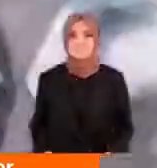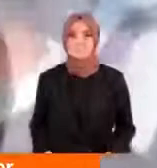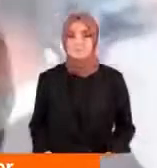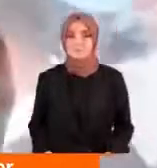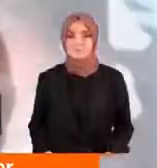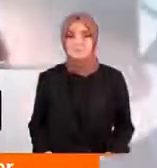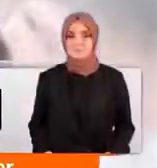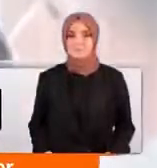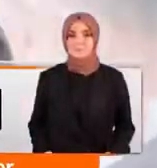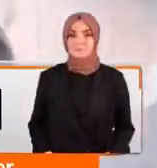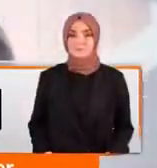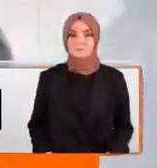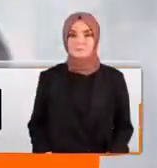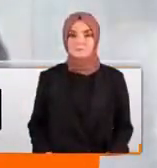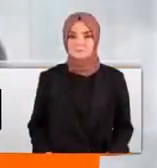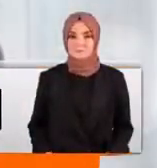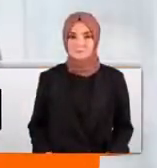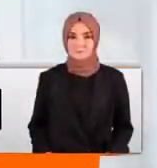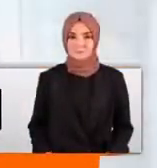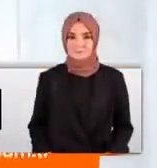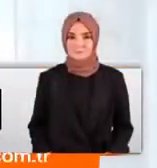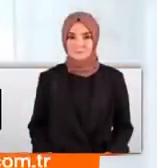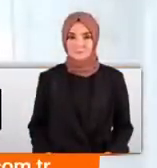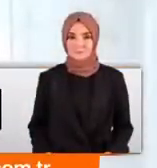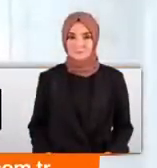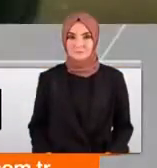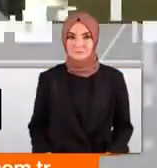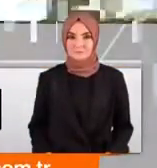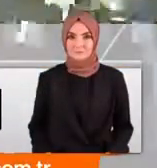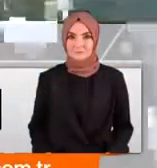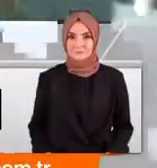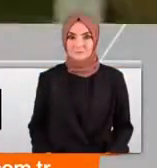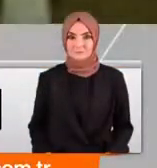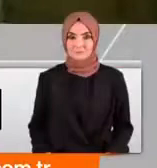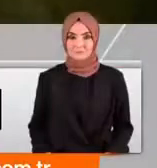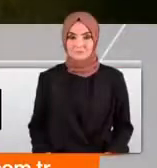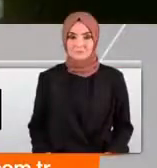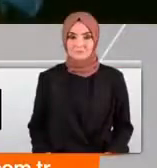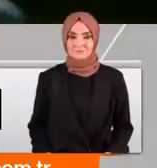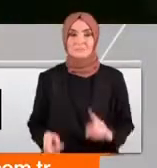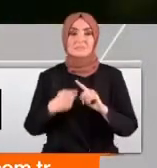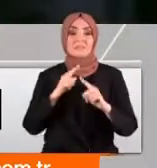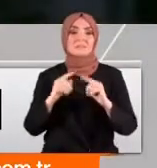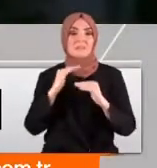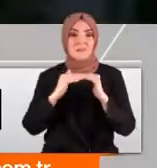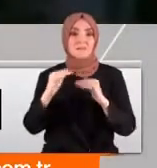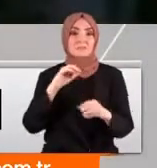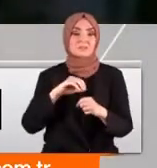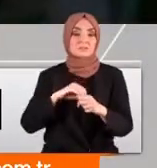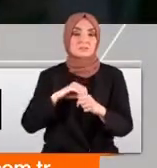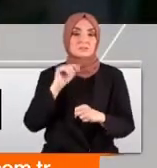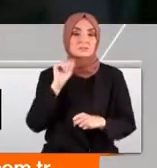Allahu Ekber, Allahu Ekber. Siyaset hayatı içerisinde bu ülkeye, bu